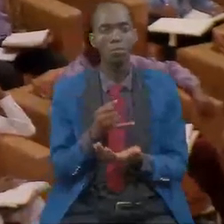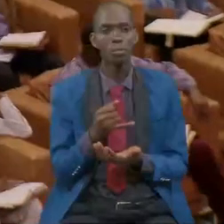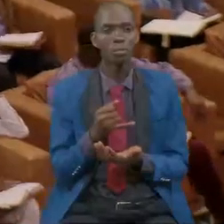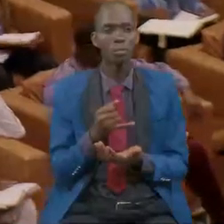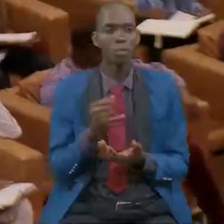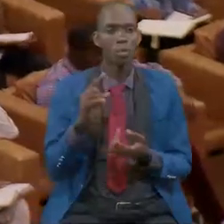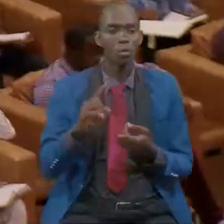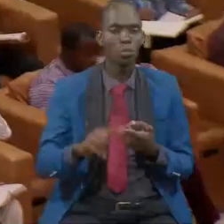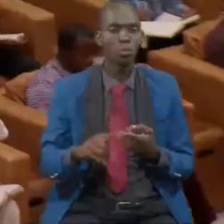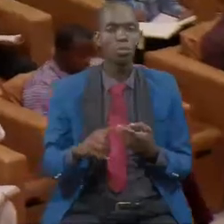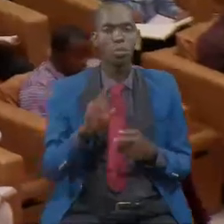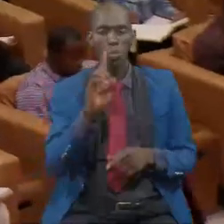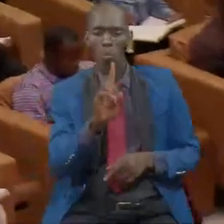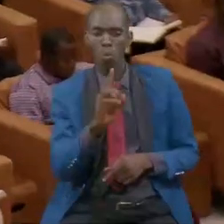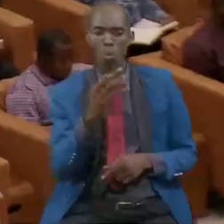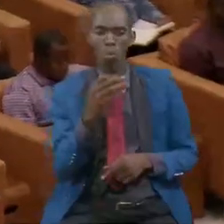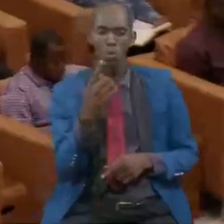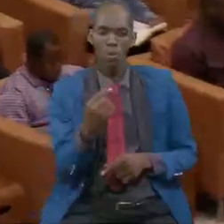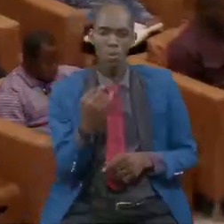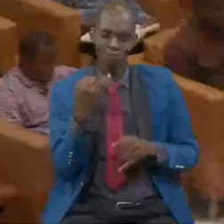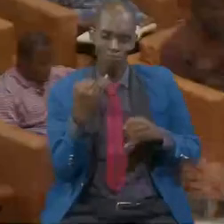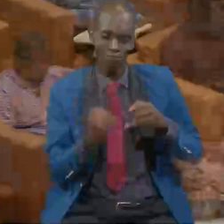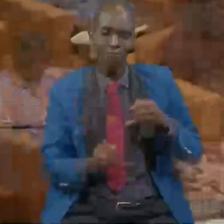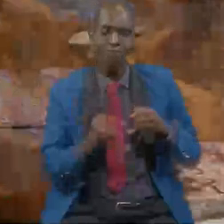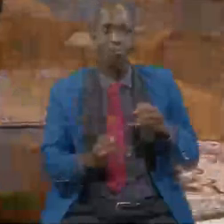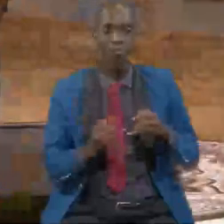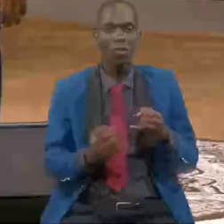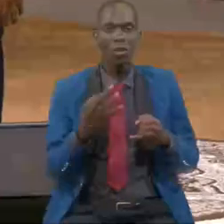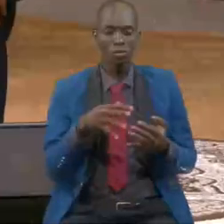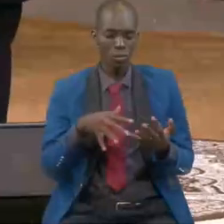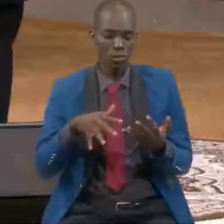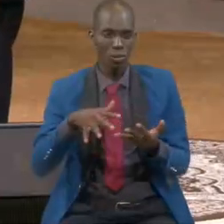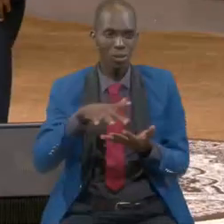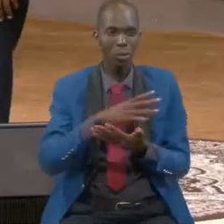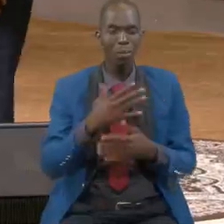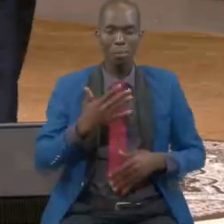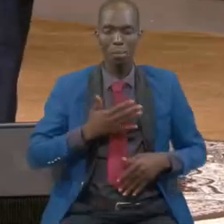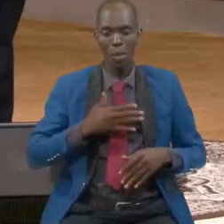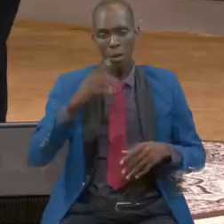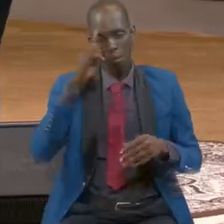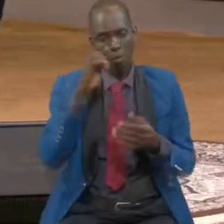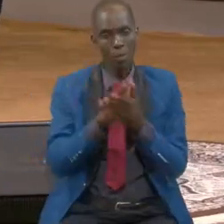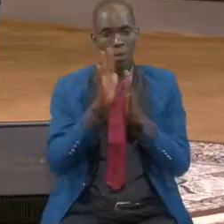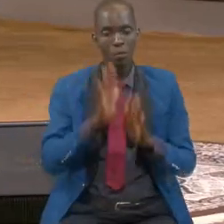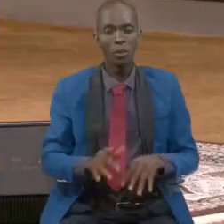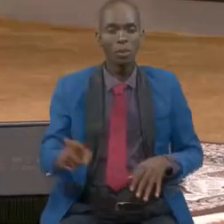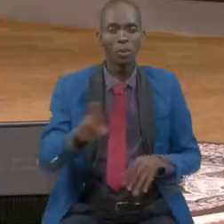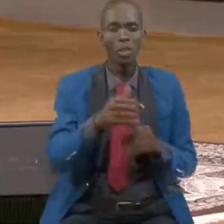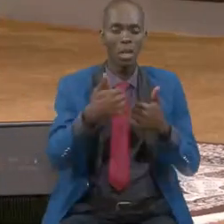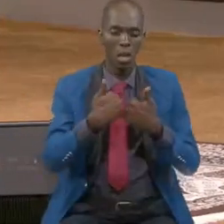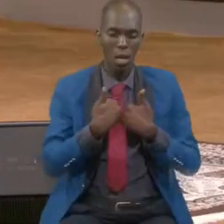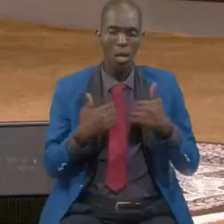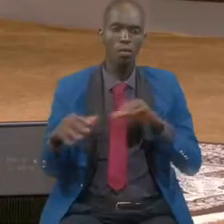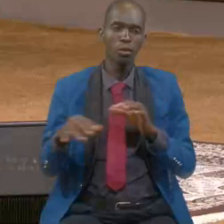ces choses à l'un de ces plus petits de mes frères, c'est